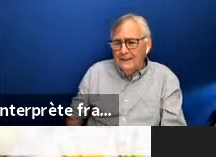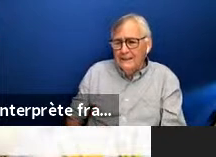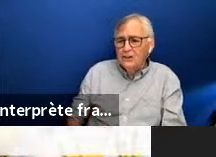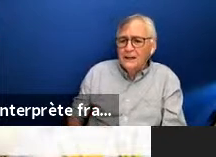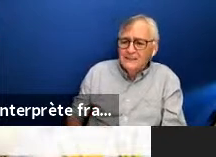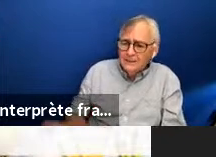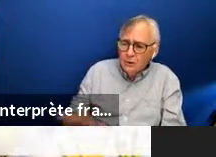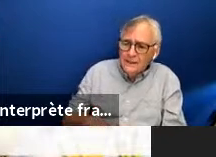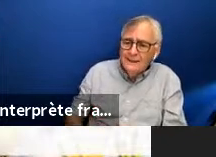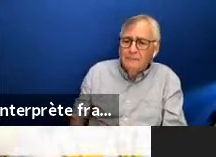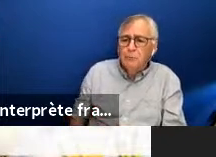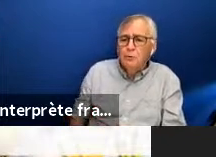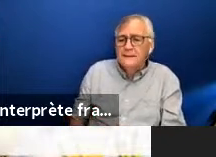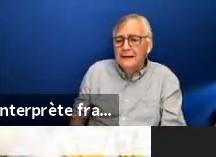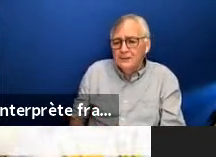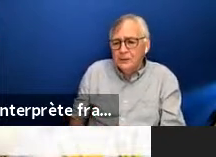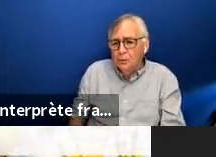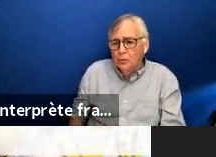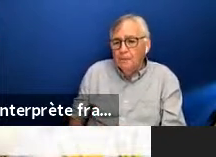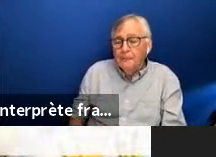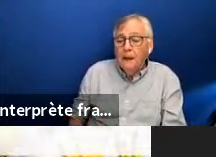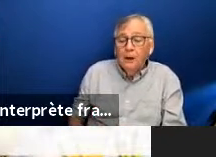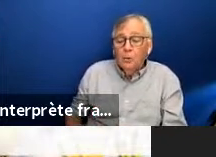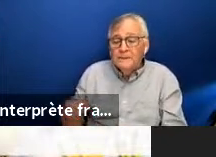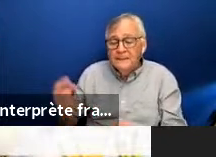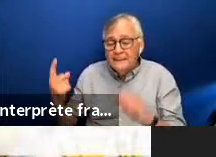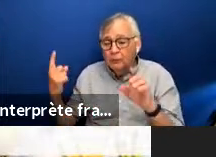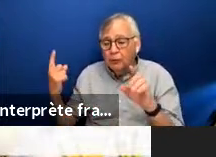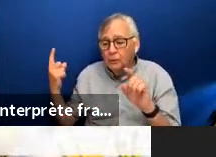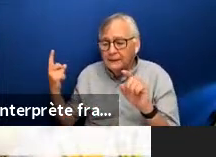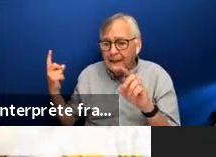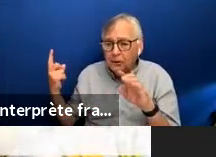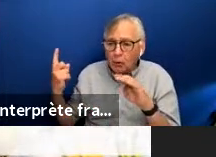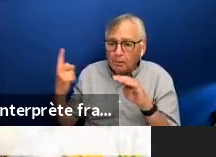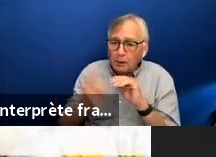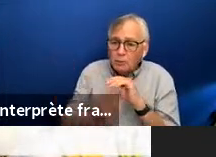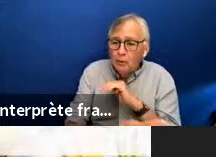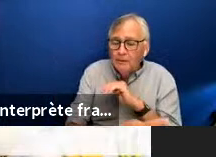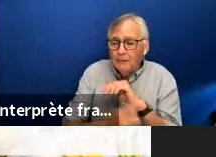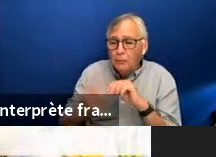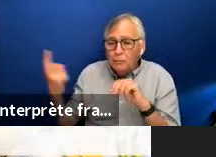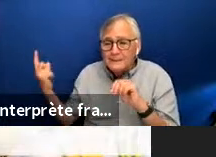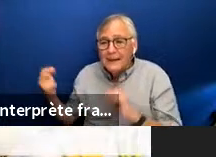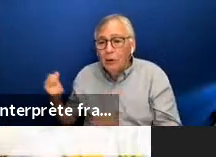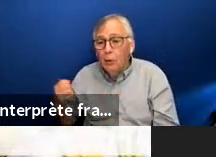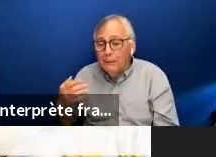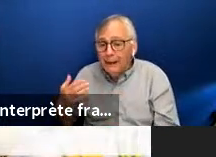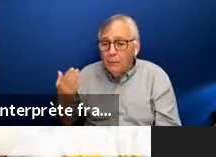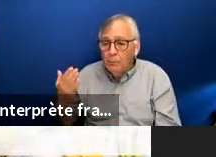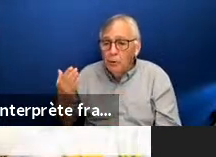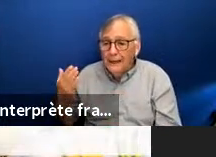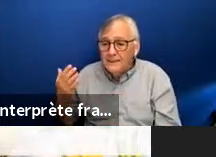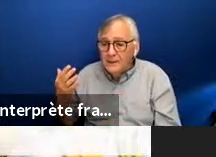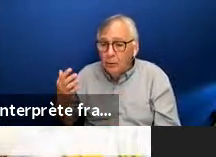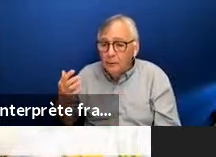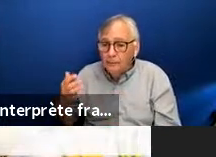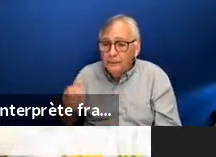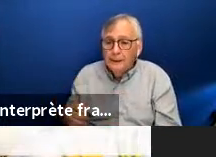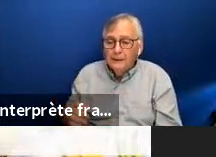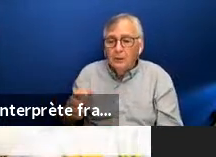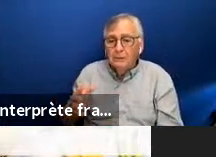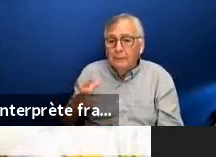de des chaises des autres élèves plus silencieux. Aussi, si quelqu'un passe devant vous, bien, ça coupe la